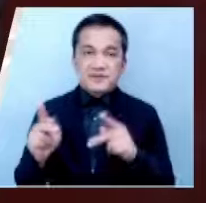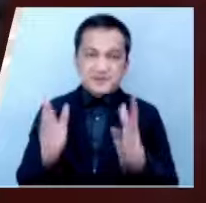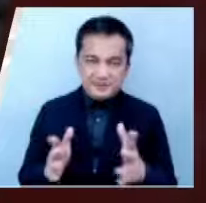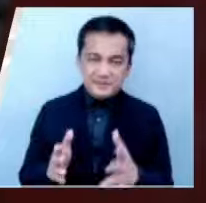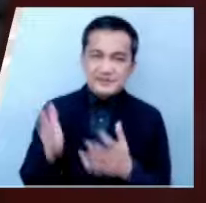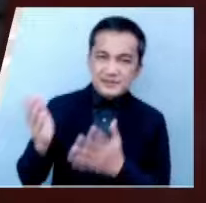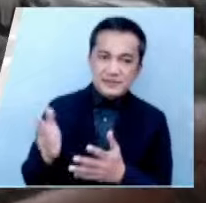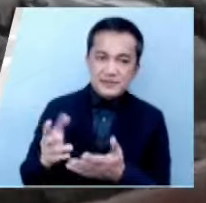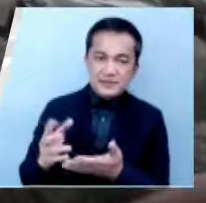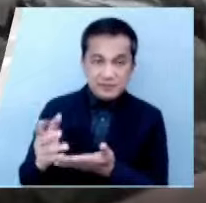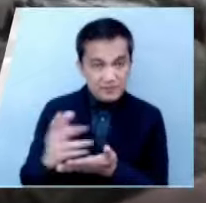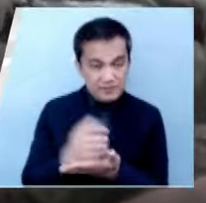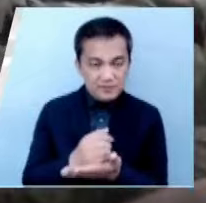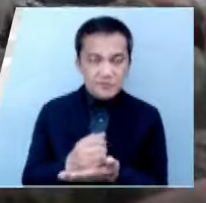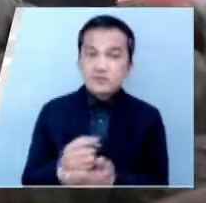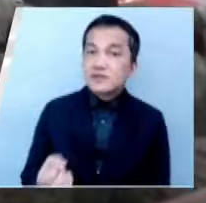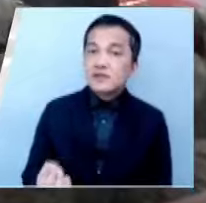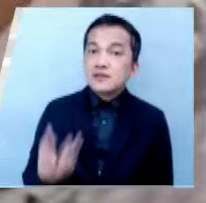ng